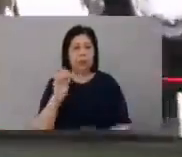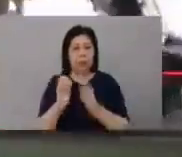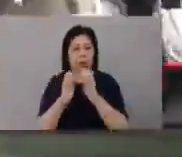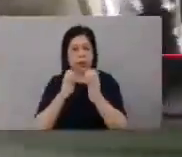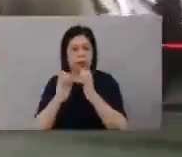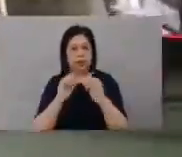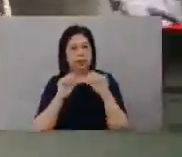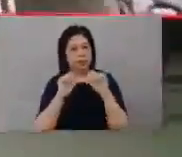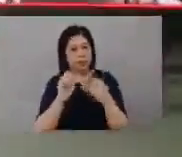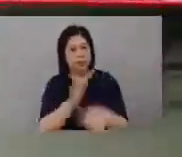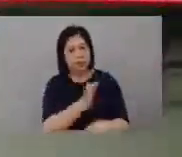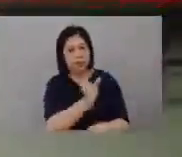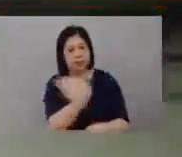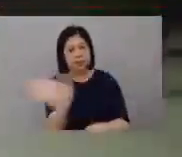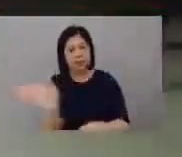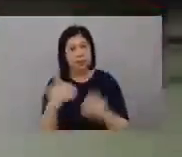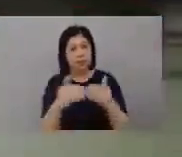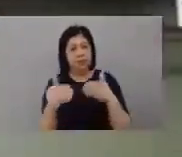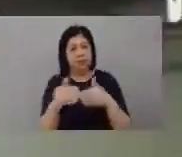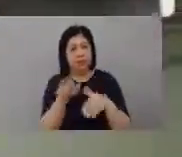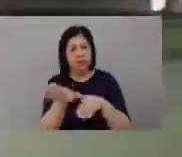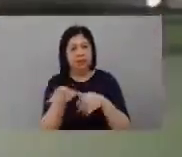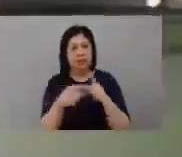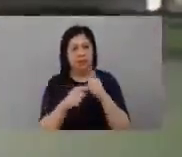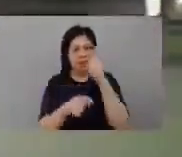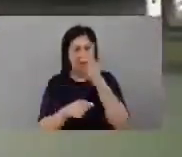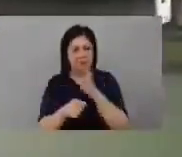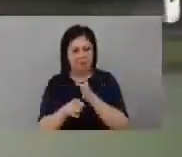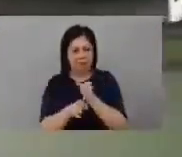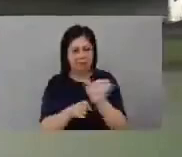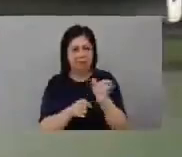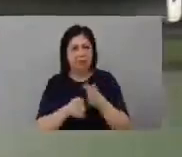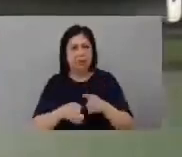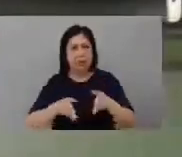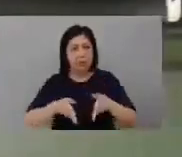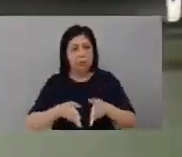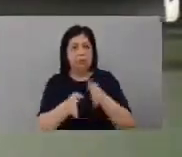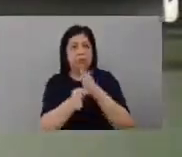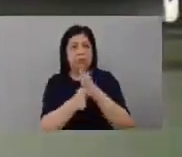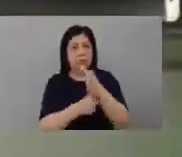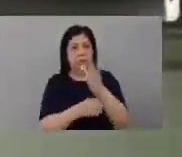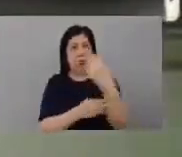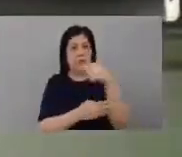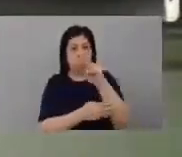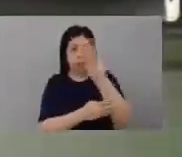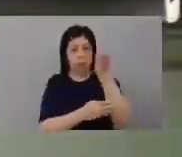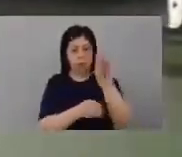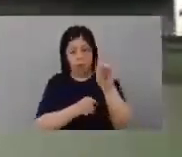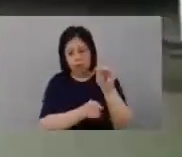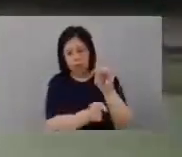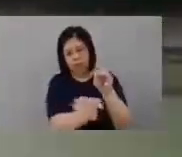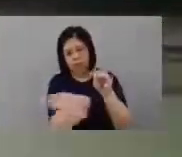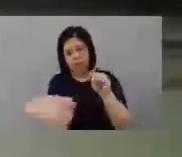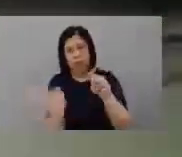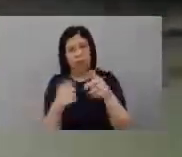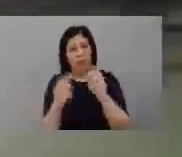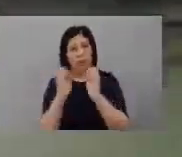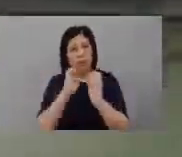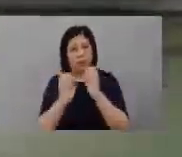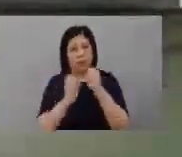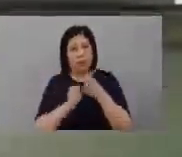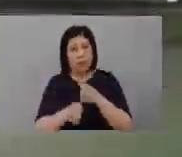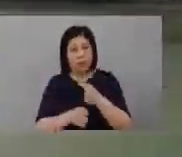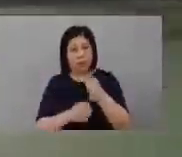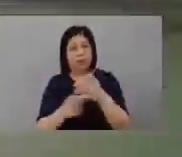mga kavive na lifted pa rin ang number coding scheme sa Metro Manila dahil pa rin si Pinayiral na general community quarantine status with heightened